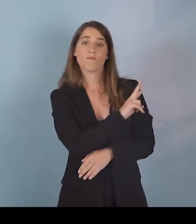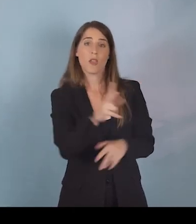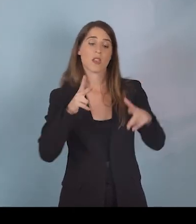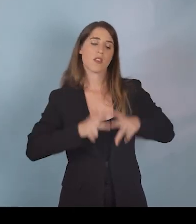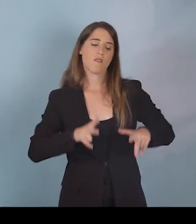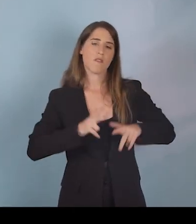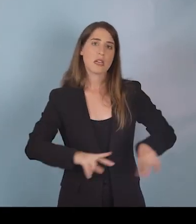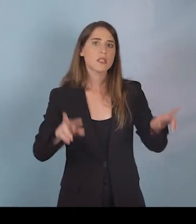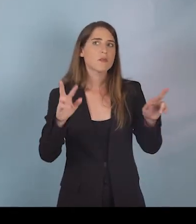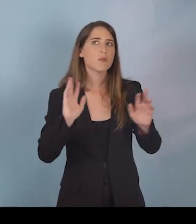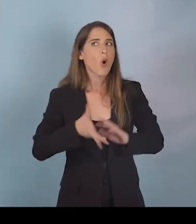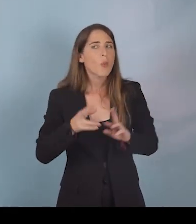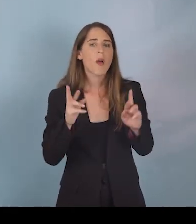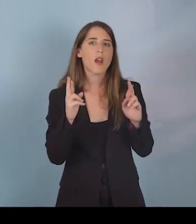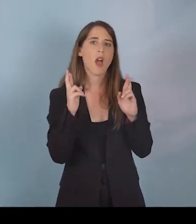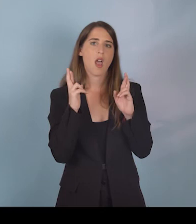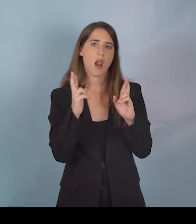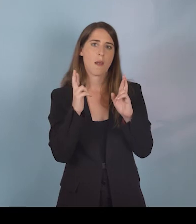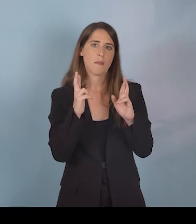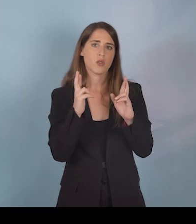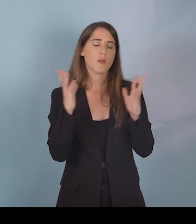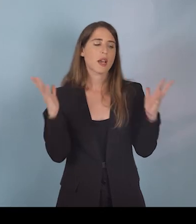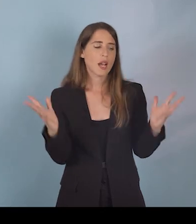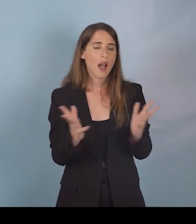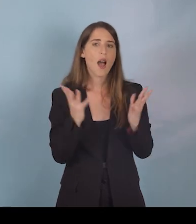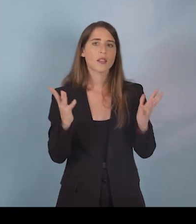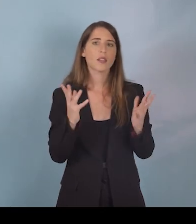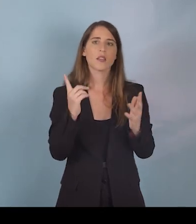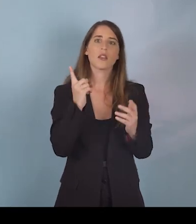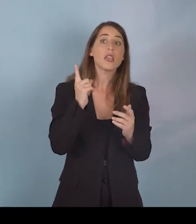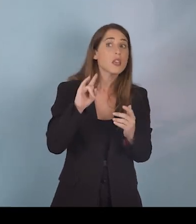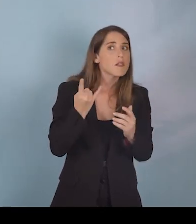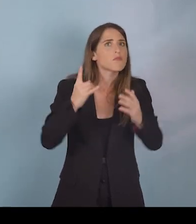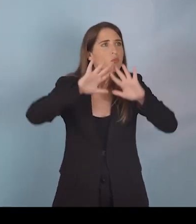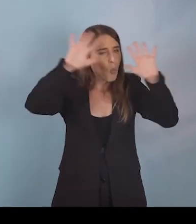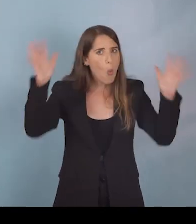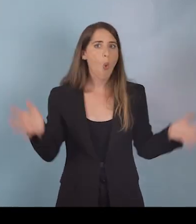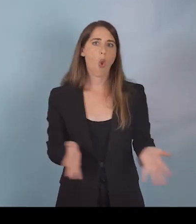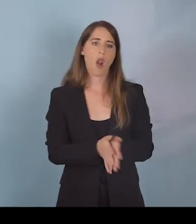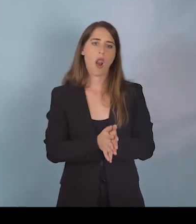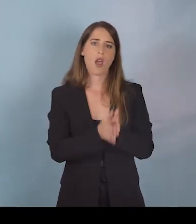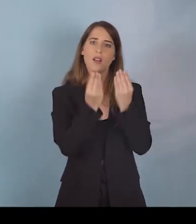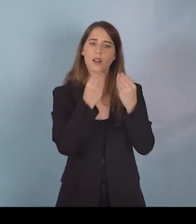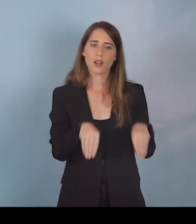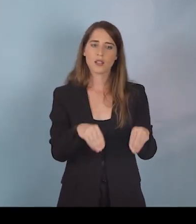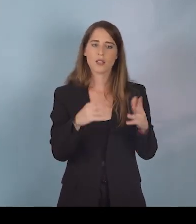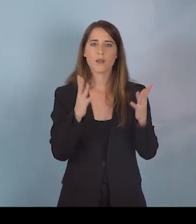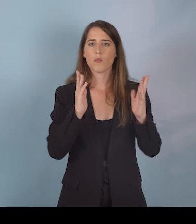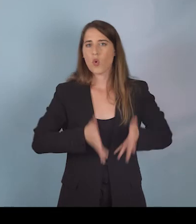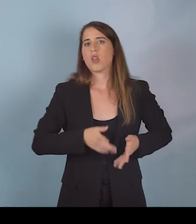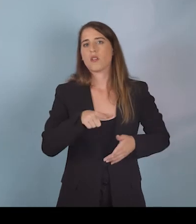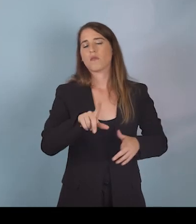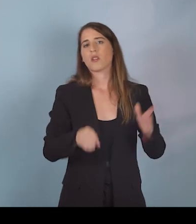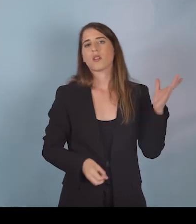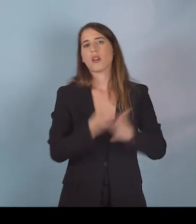Θα μπορούσαμε να ευελπιστούμε ότι κάποια ή και όλα από τα θέματα τα οποία αναφέραμε θα λυθούν